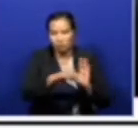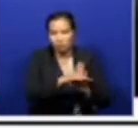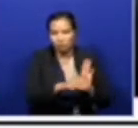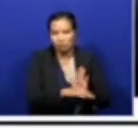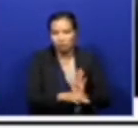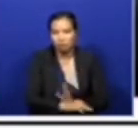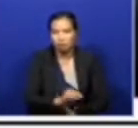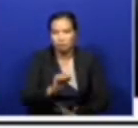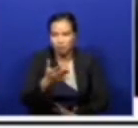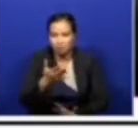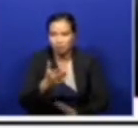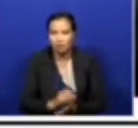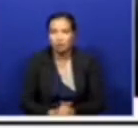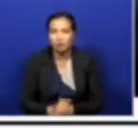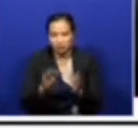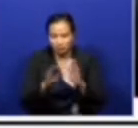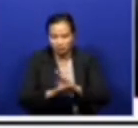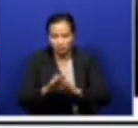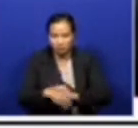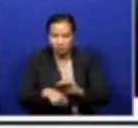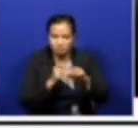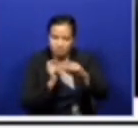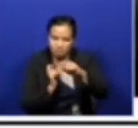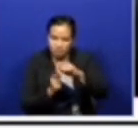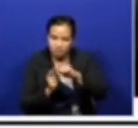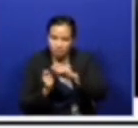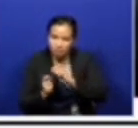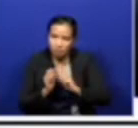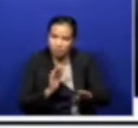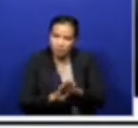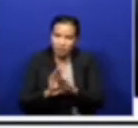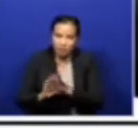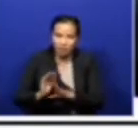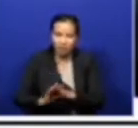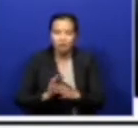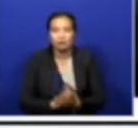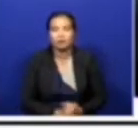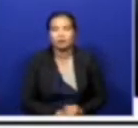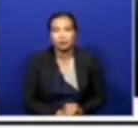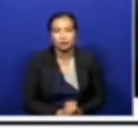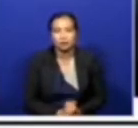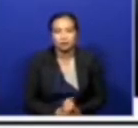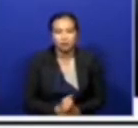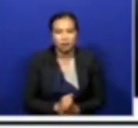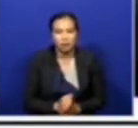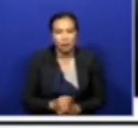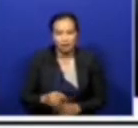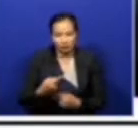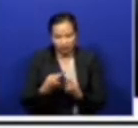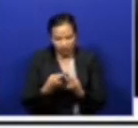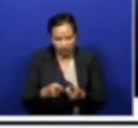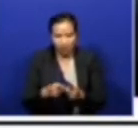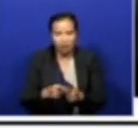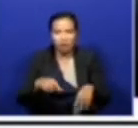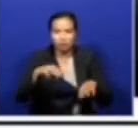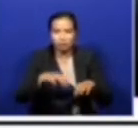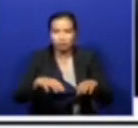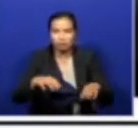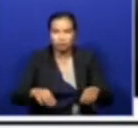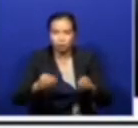ถามว่าสิ่งต่างๆเหล่านี้เนี่ยถามว่าทำไมทางกรรมาธิการเองนะครับไม่หาวิธีการในการที่จะเสนอ